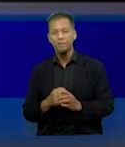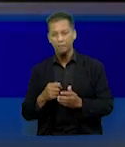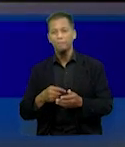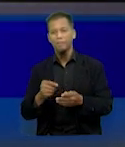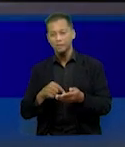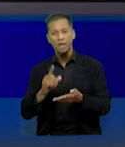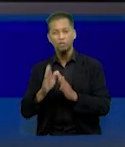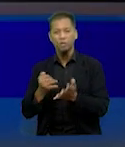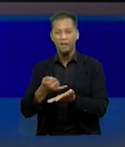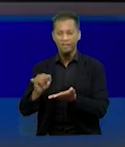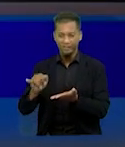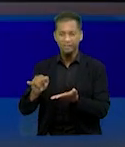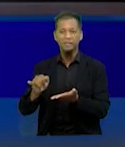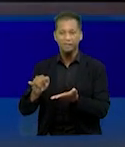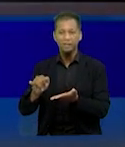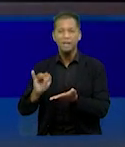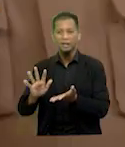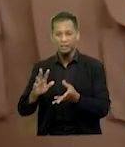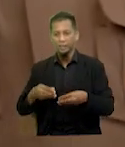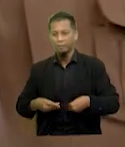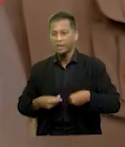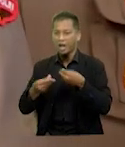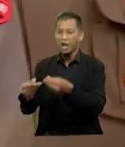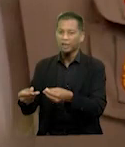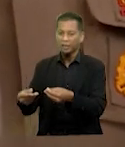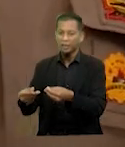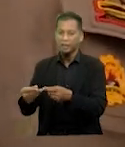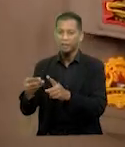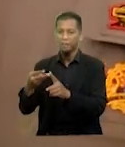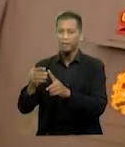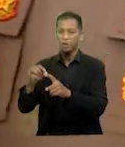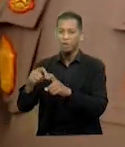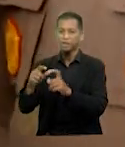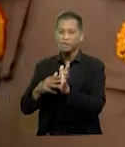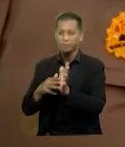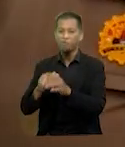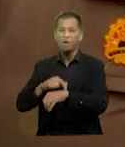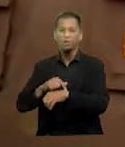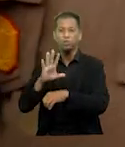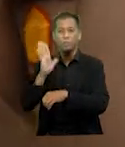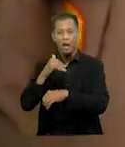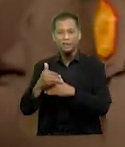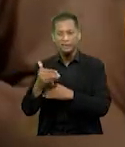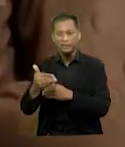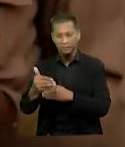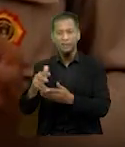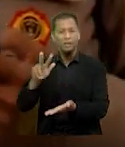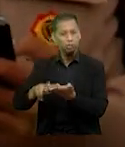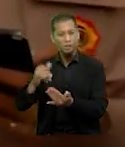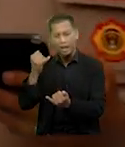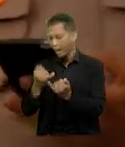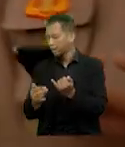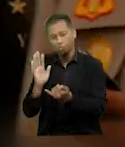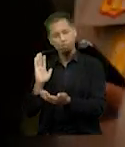Sambo akan segera diserahkan kepada Biro SDM Polri selama 5 hari. Polri memastikan putusan ini final dan mengikat sehingga tidak